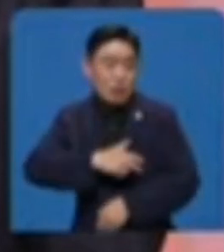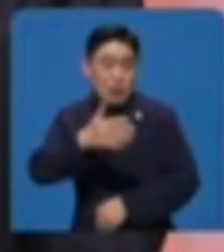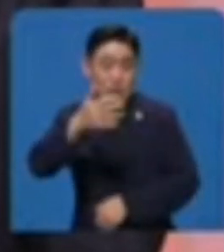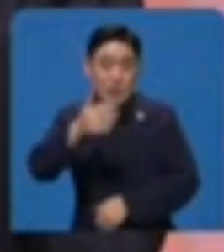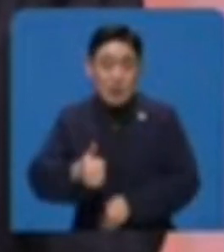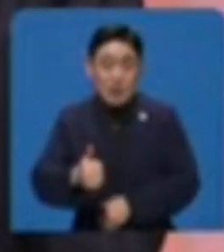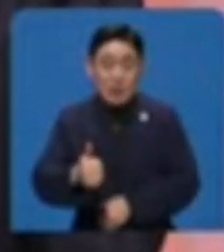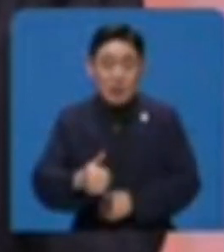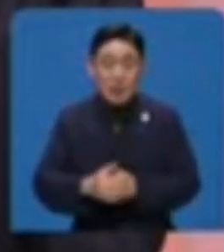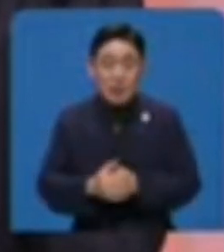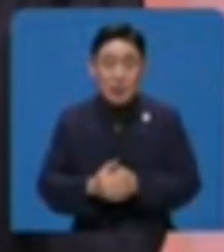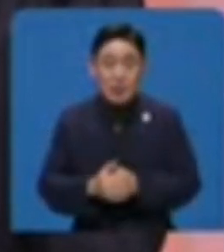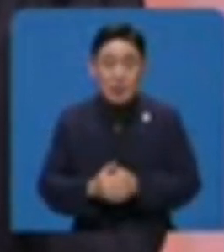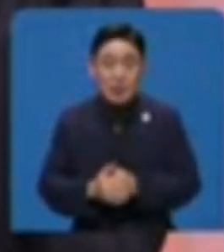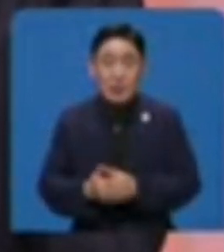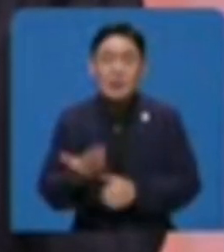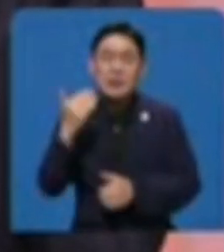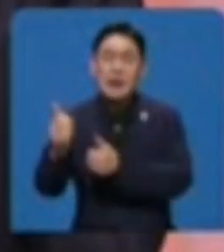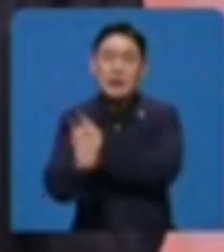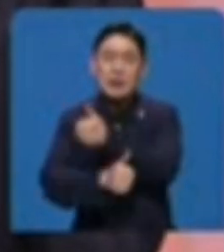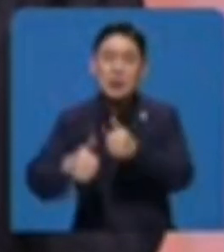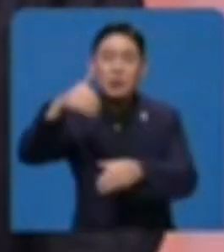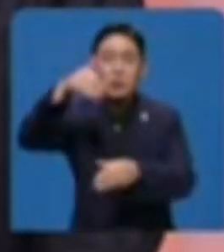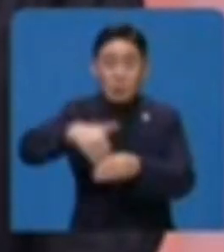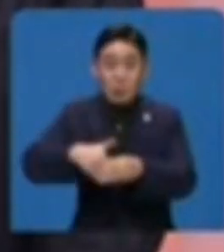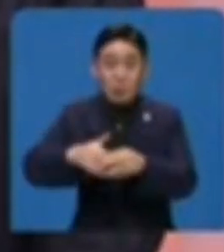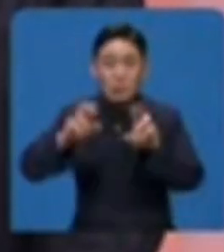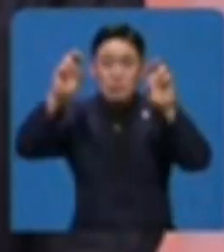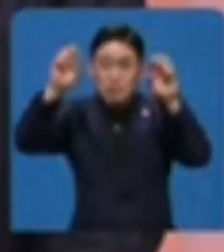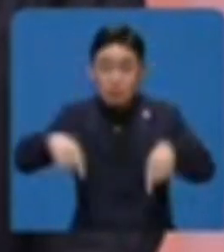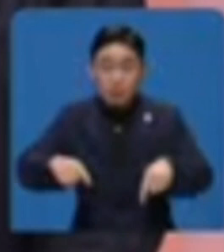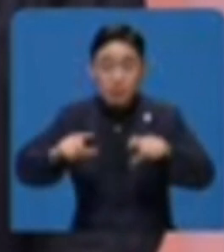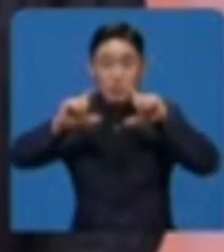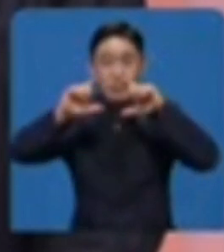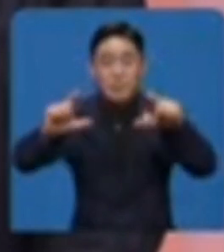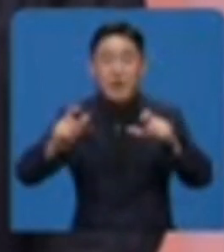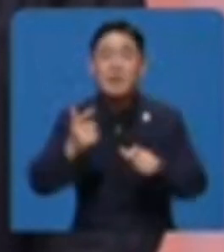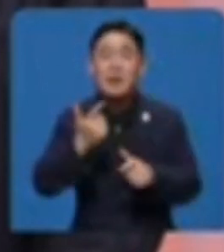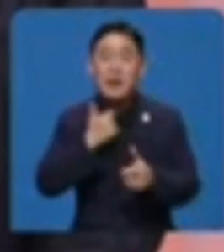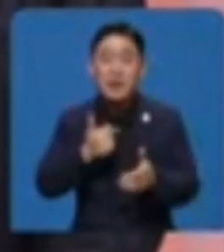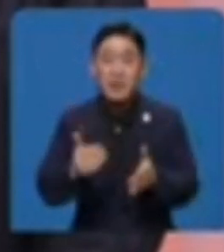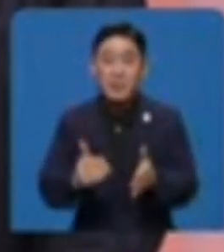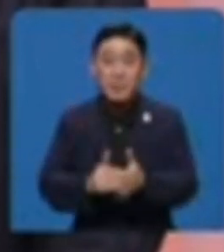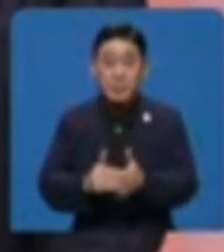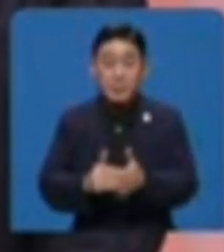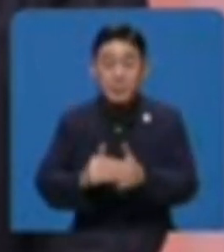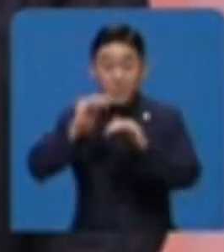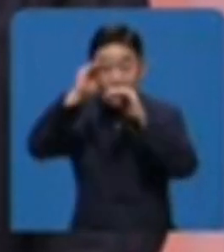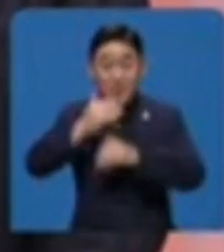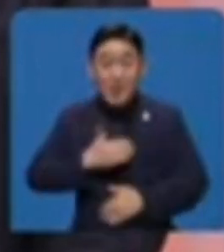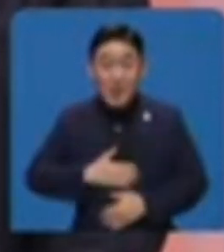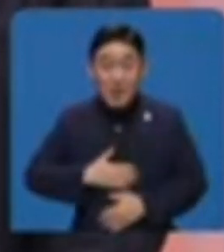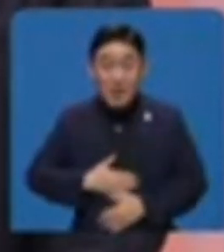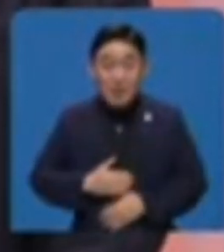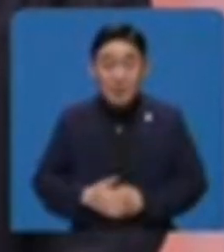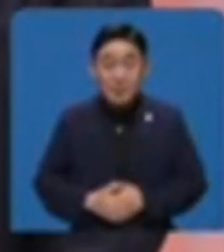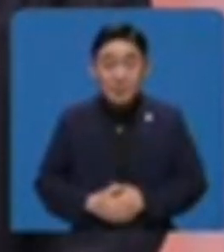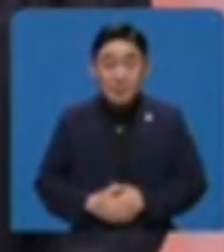중앙선관위원장이 지난번 총선은 원천무효다 이렇게 선언을 했습니다. 이런 내용 혹시 알고